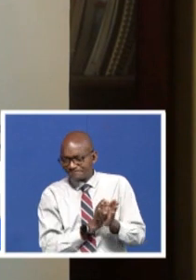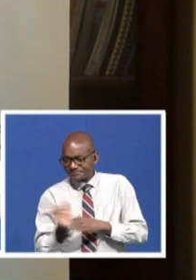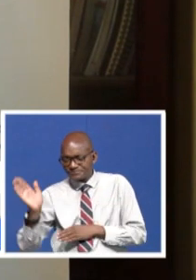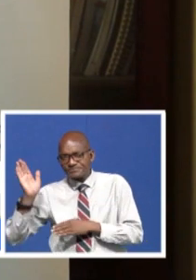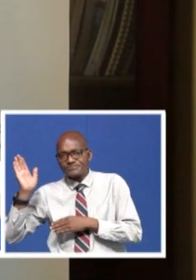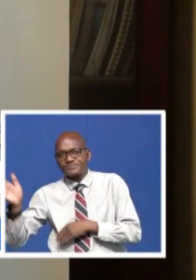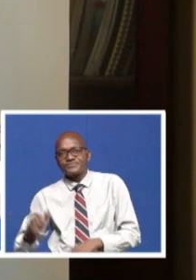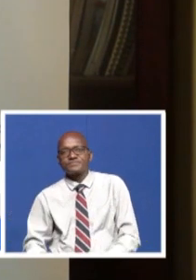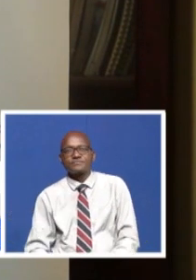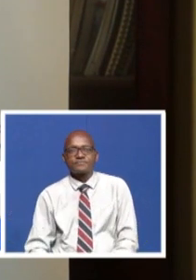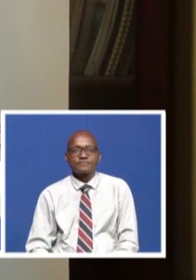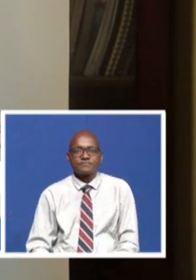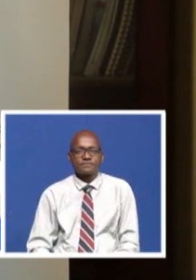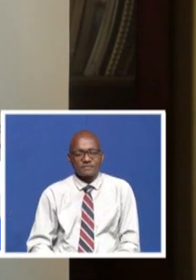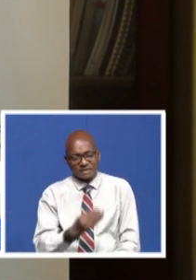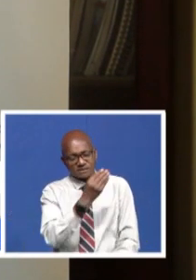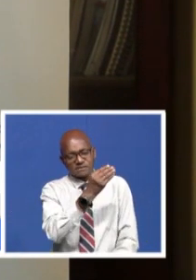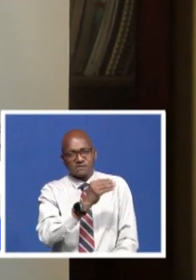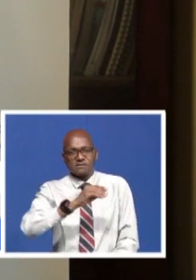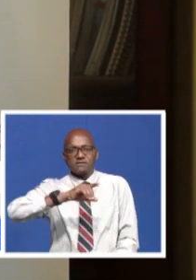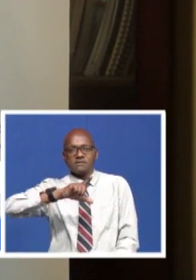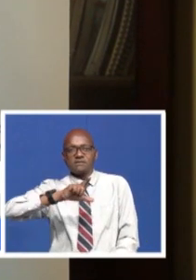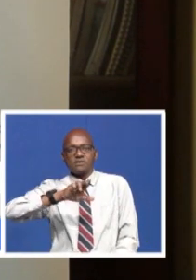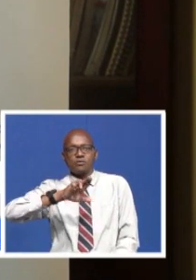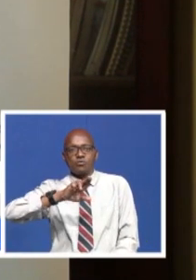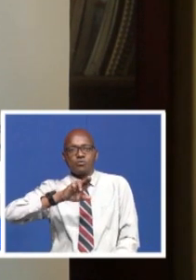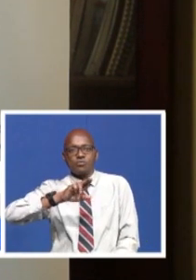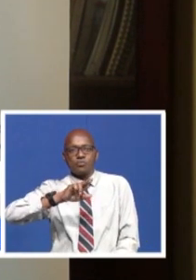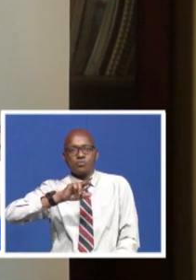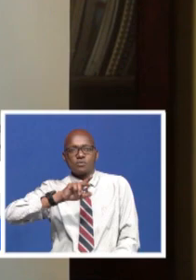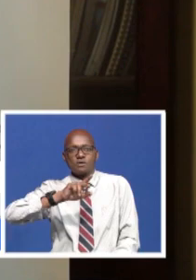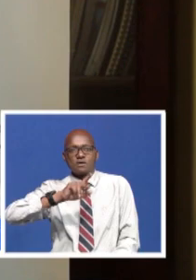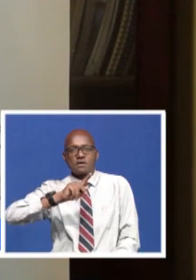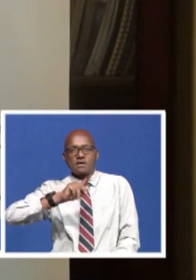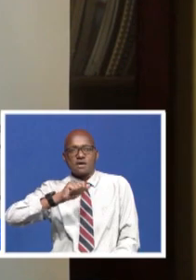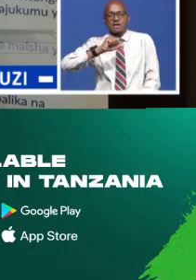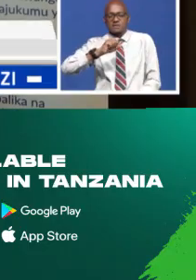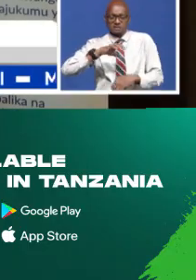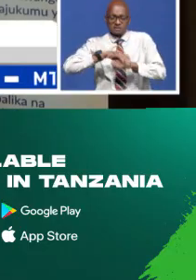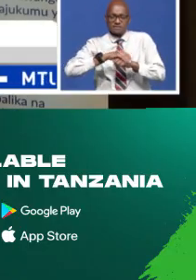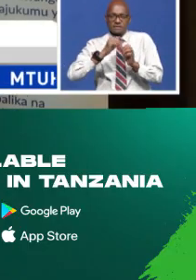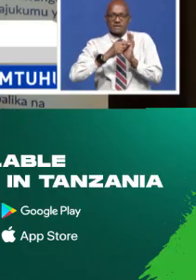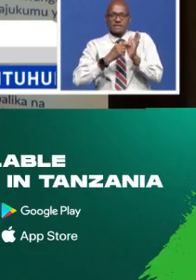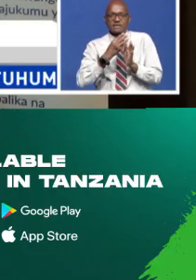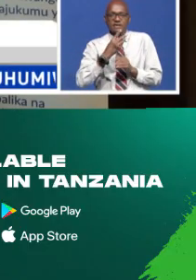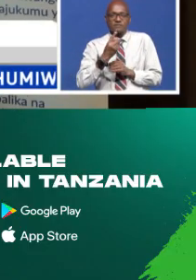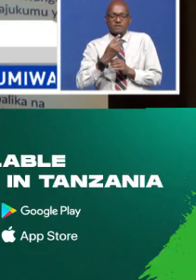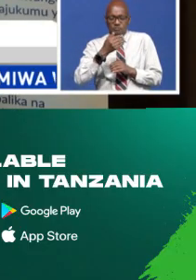tuuhumiwa Lucas Paulo tarimo aliyekamatwa tarehe 31 m 12